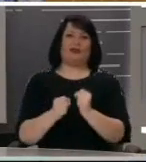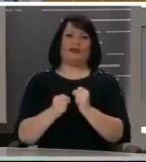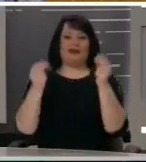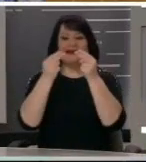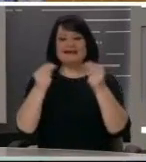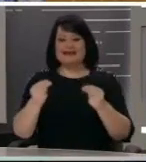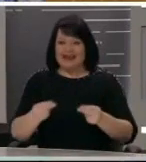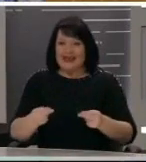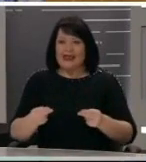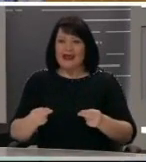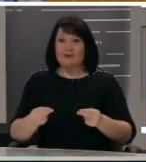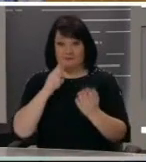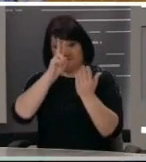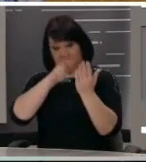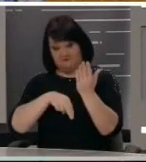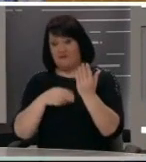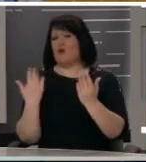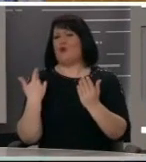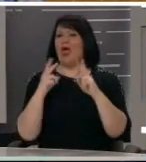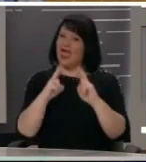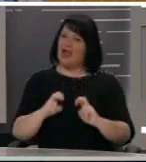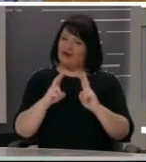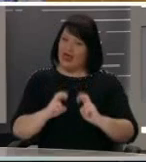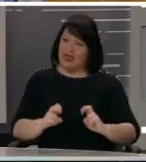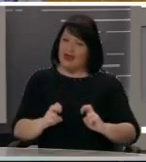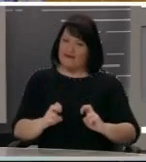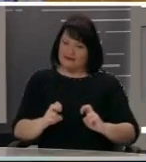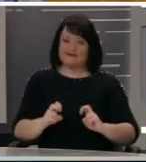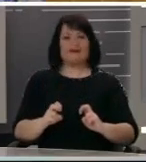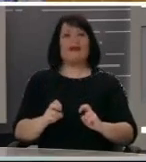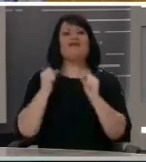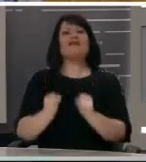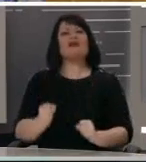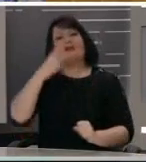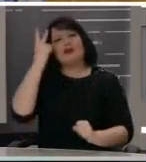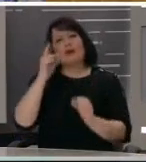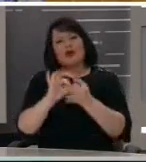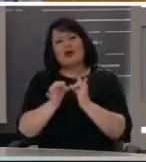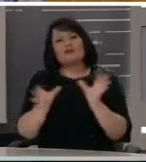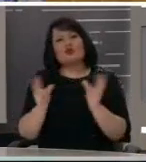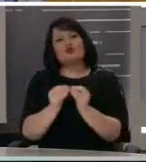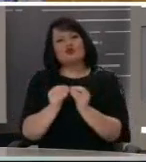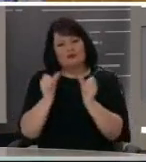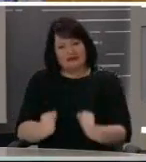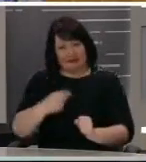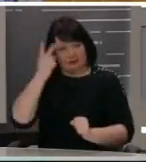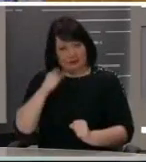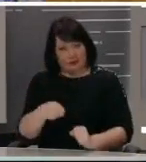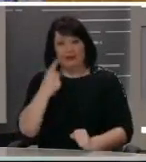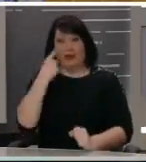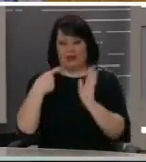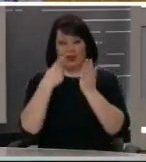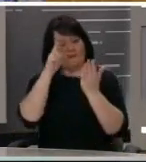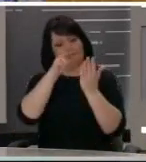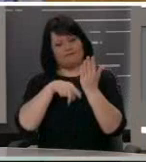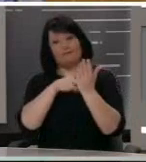οποία διάβασα σε μια πρόσφατη έρευνα του Οργανισμού Θεμελιωδών Δικαιωμάτων δείχνει πως ακόμα και στην